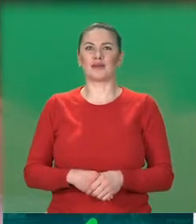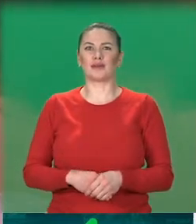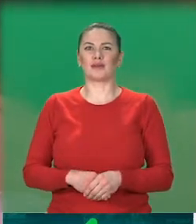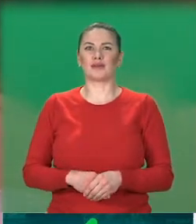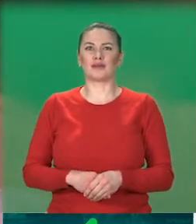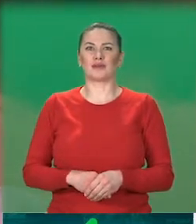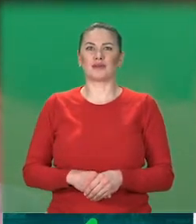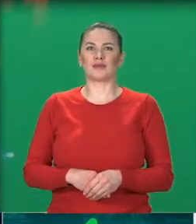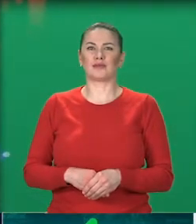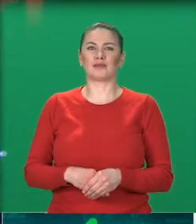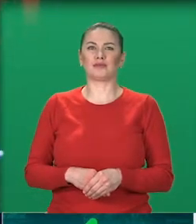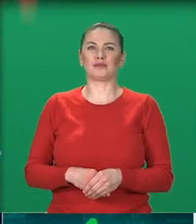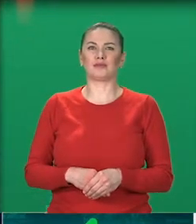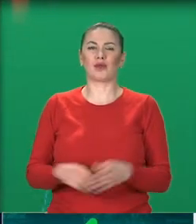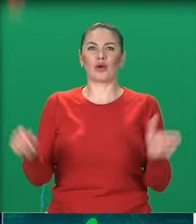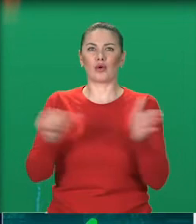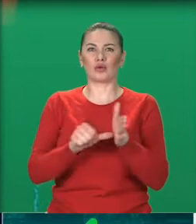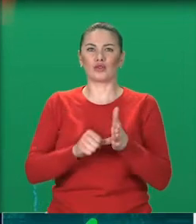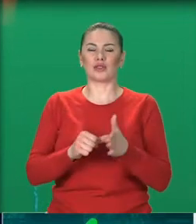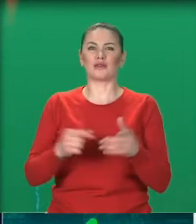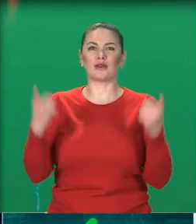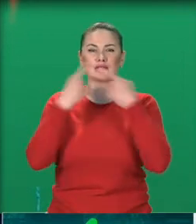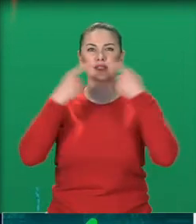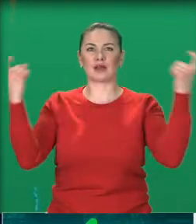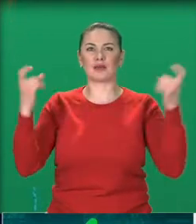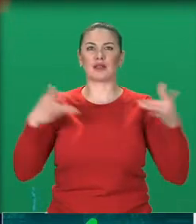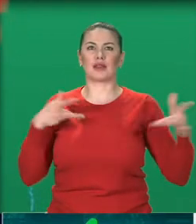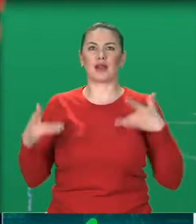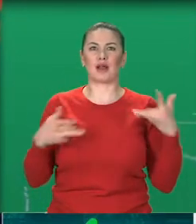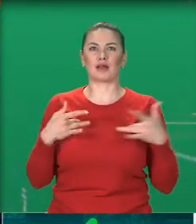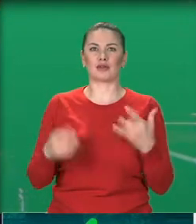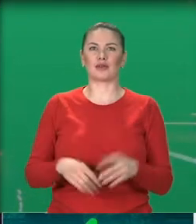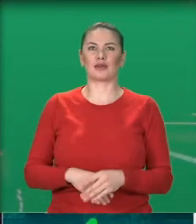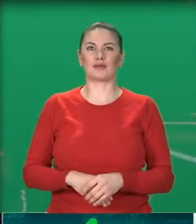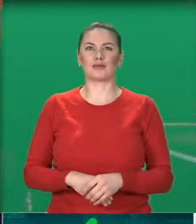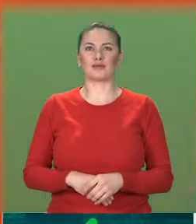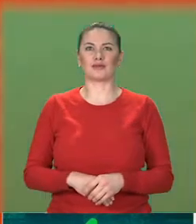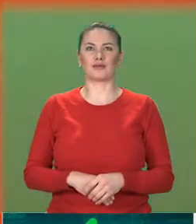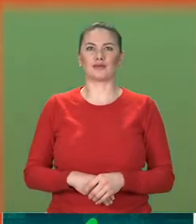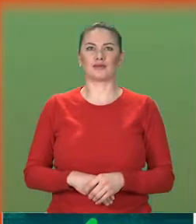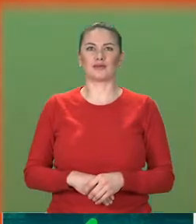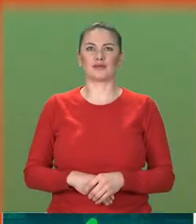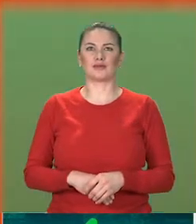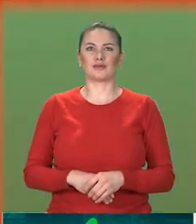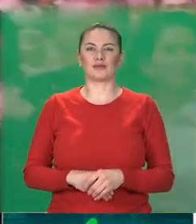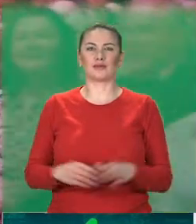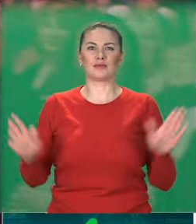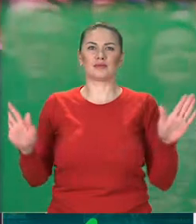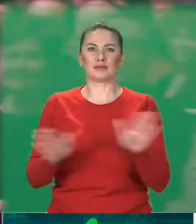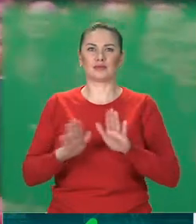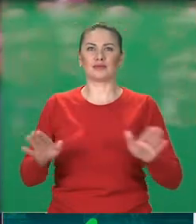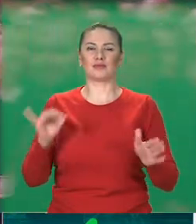актер Максим Лагашкин, который то про конкурсные фильмы расскажет, то по-итальянски споет. Вместе с профессиональными тенорами.